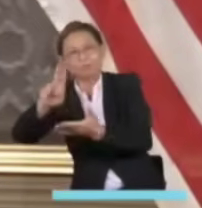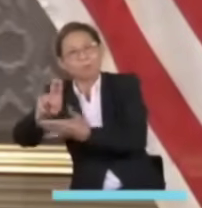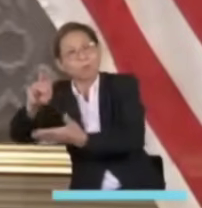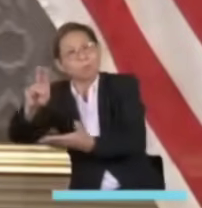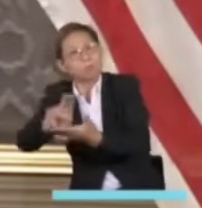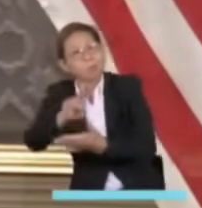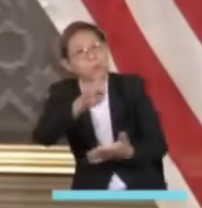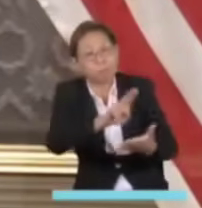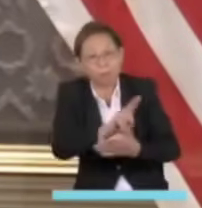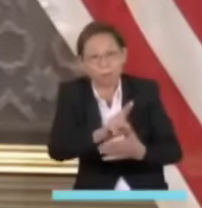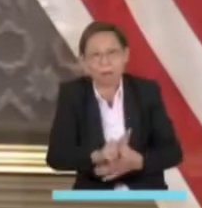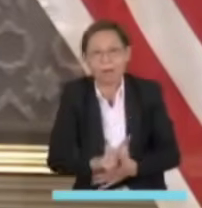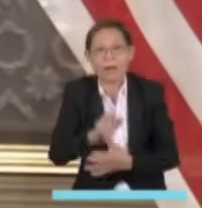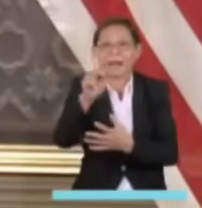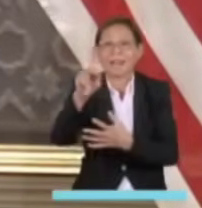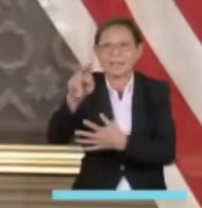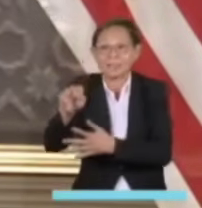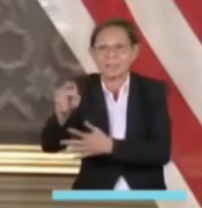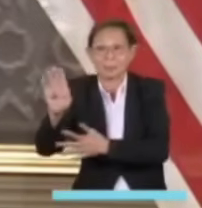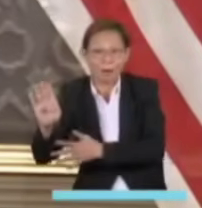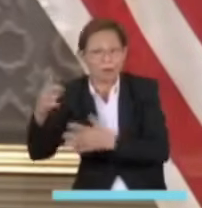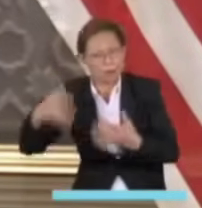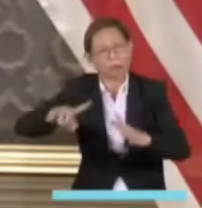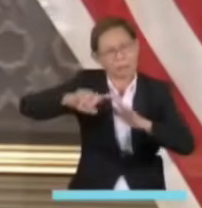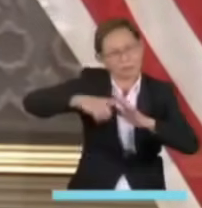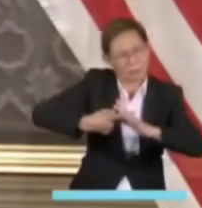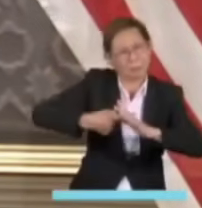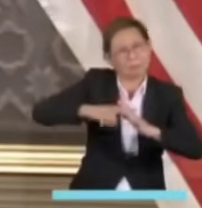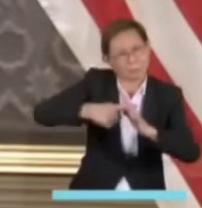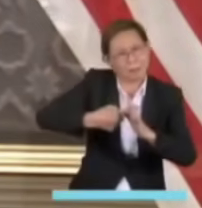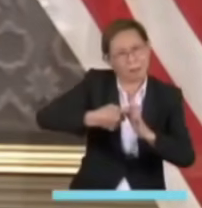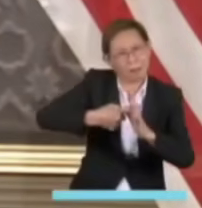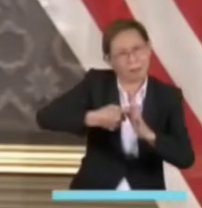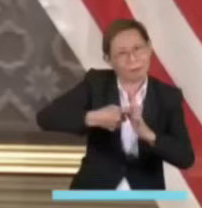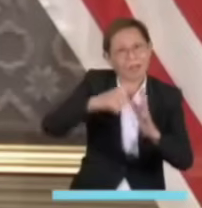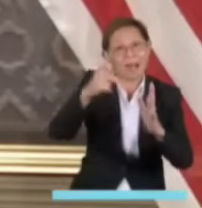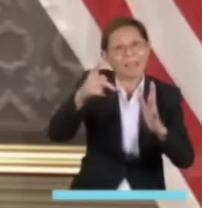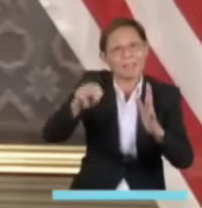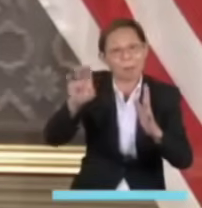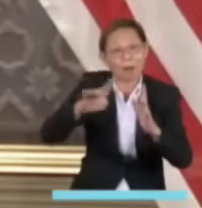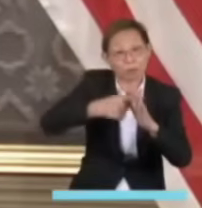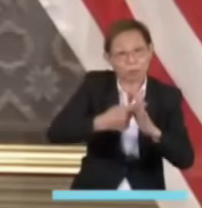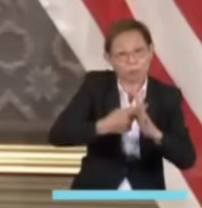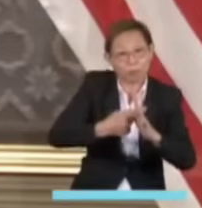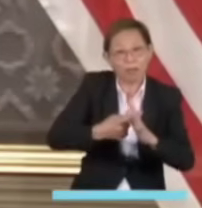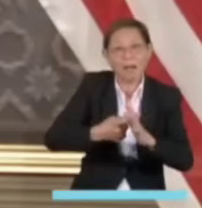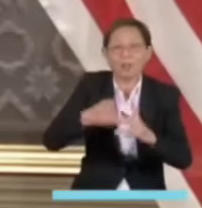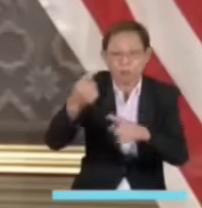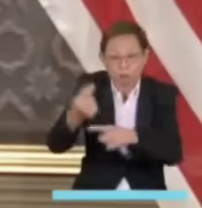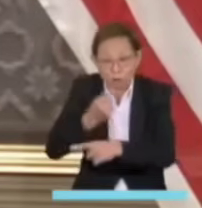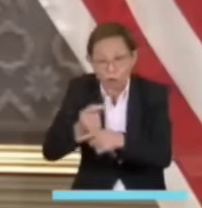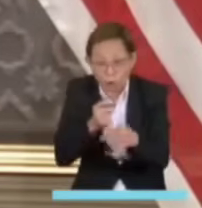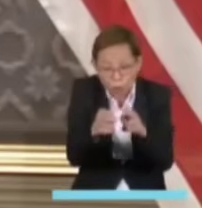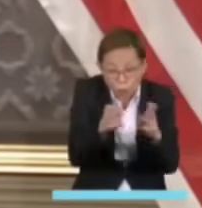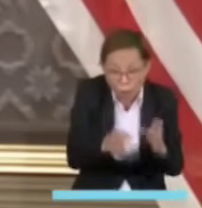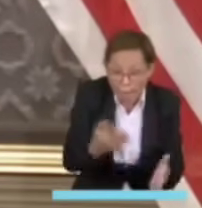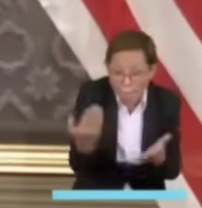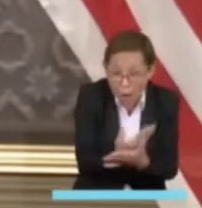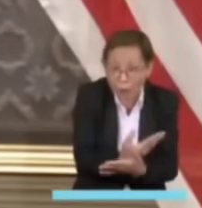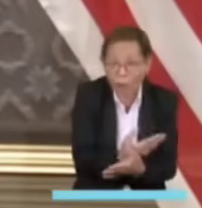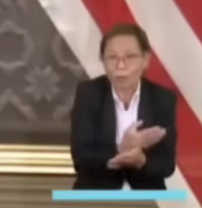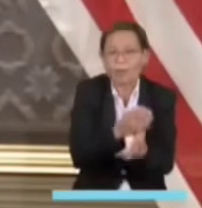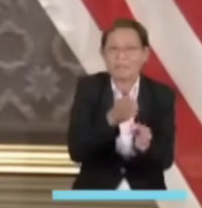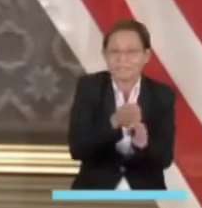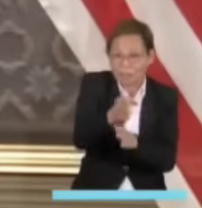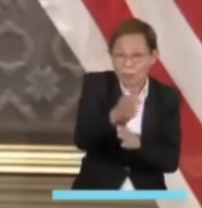universiti-universiti. Khazanah Nasional Berhad telah menggerakkan usaha melahirkan usaha baru sektor